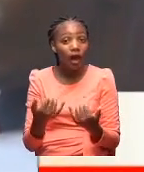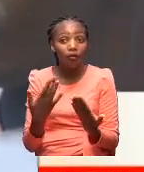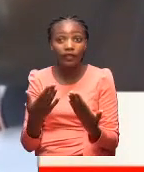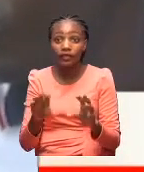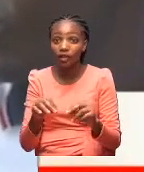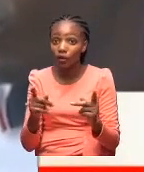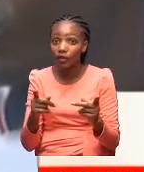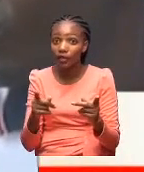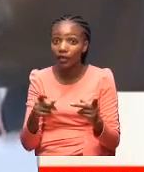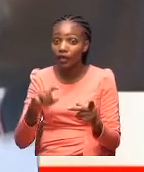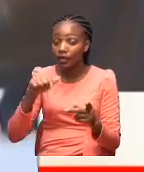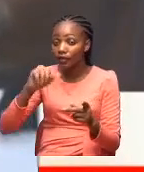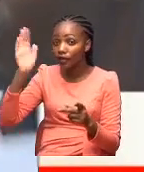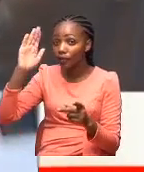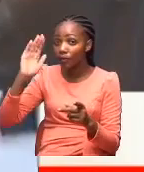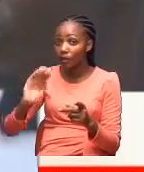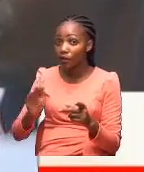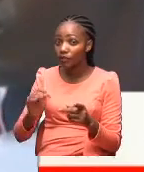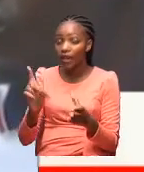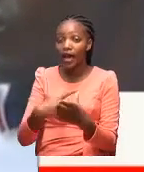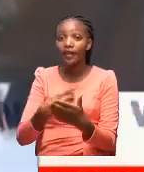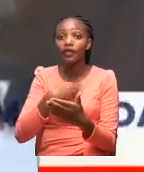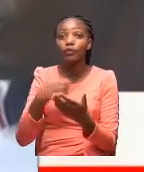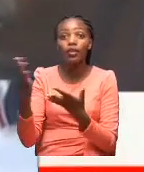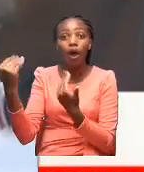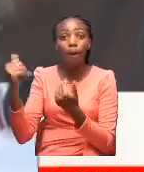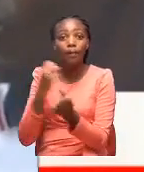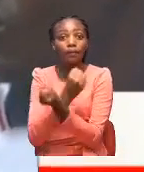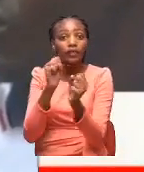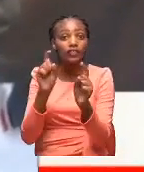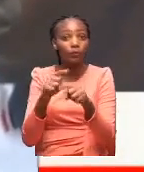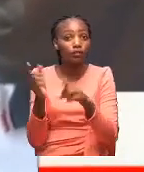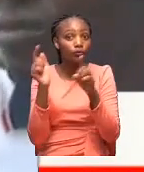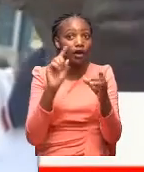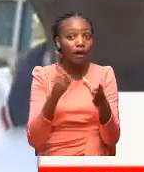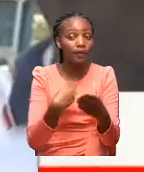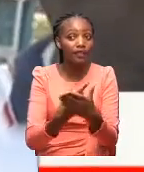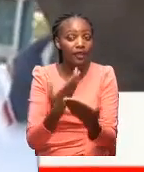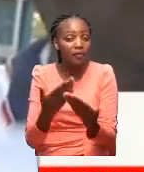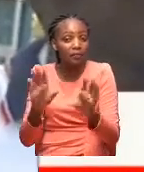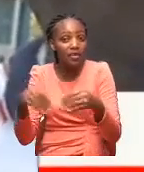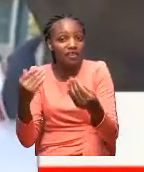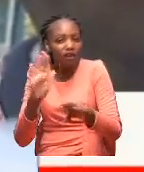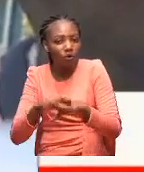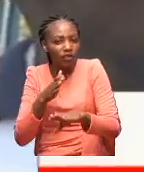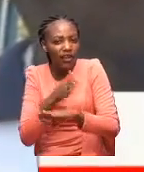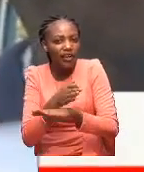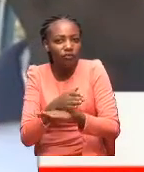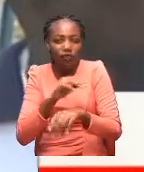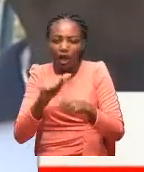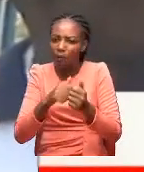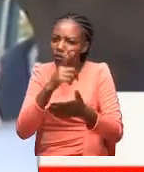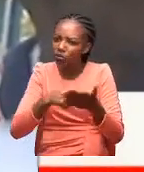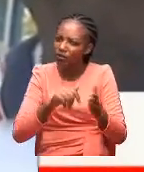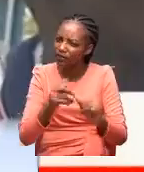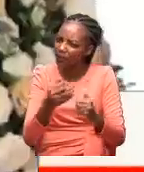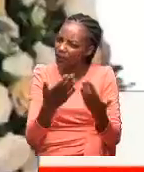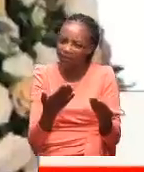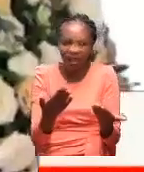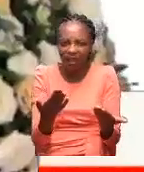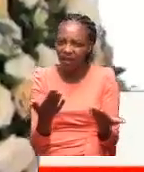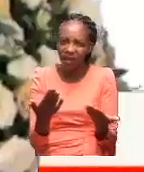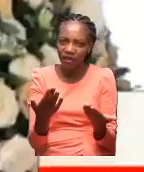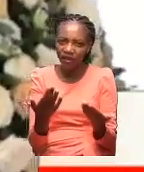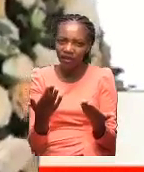the things in Nairobi are now working out. So we are expecting the president at least to come out and give a clear direction on exactly what is the position of these people.